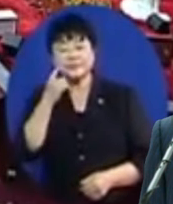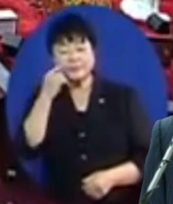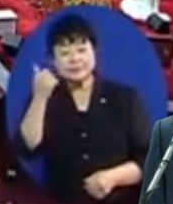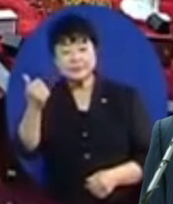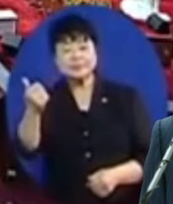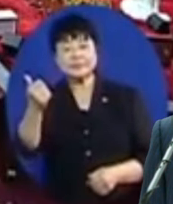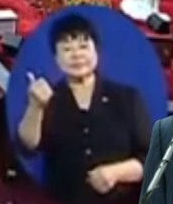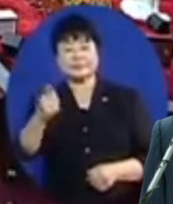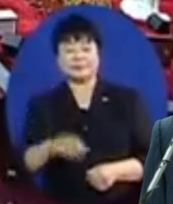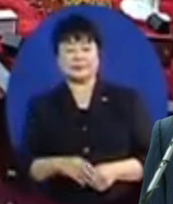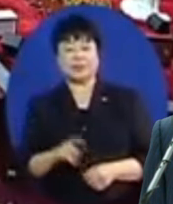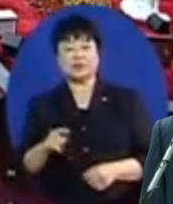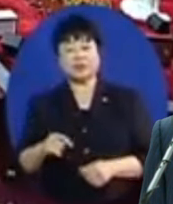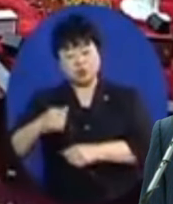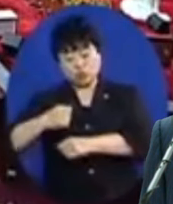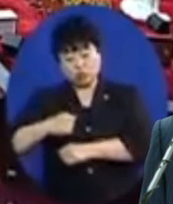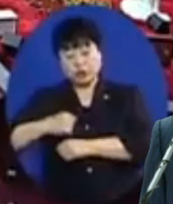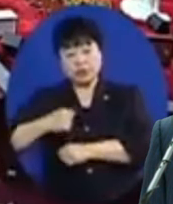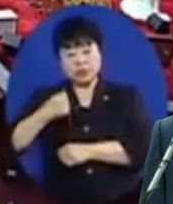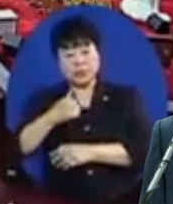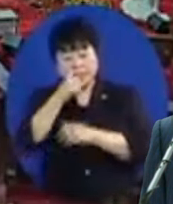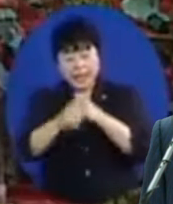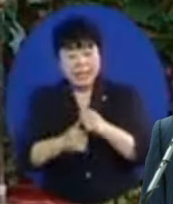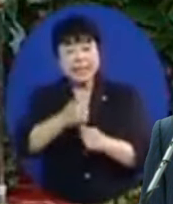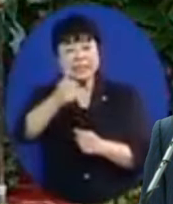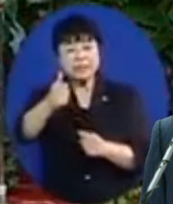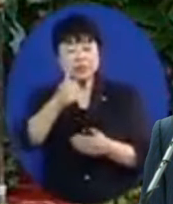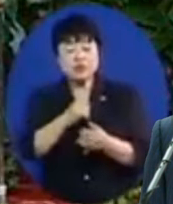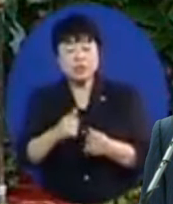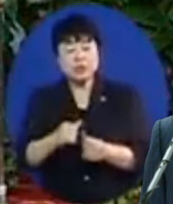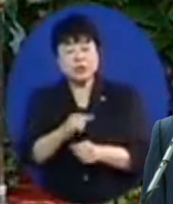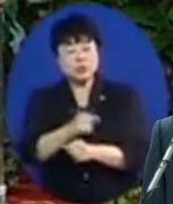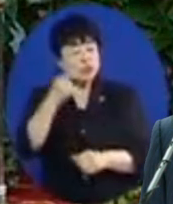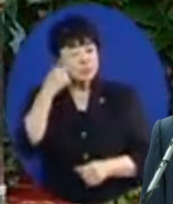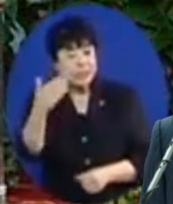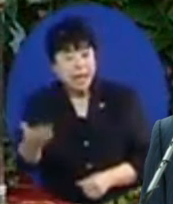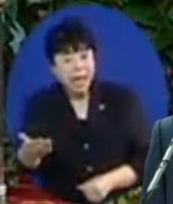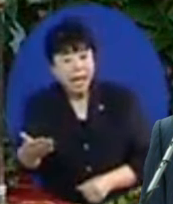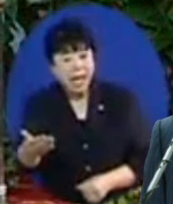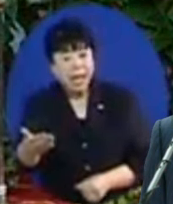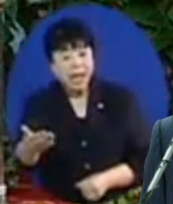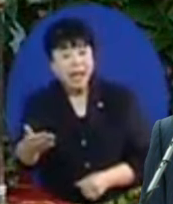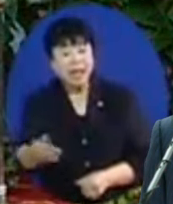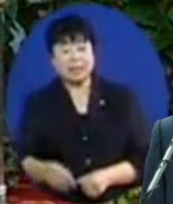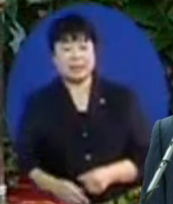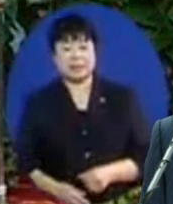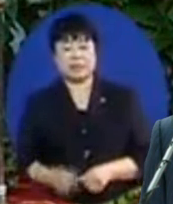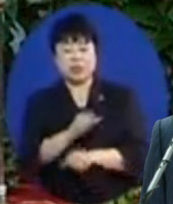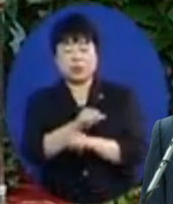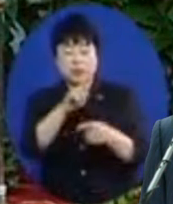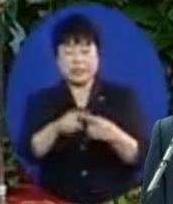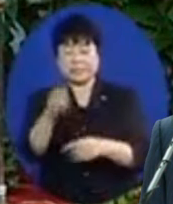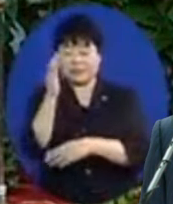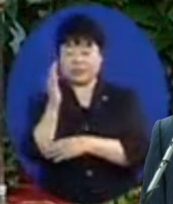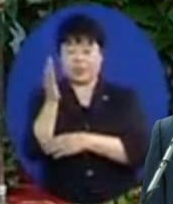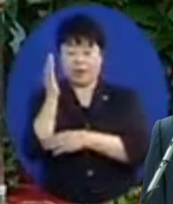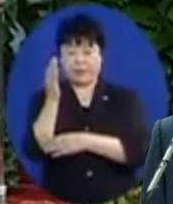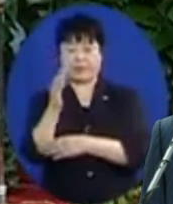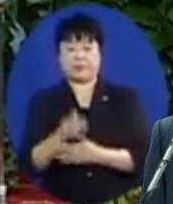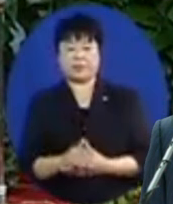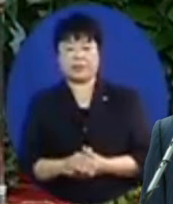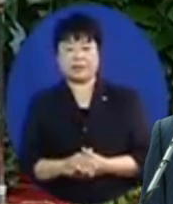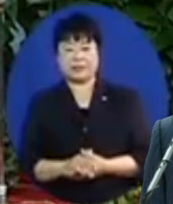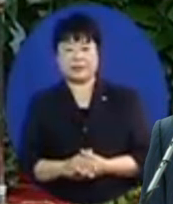미오스에게 한 군인이 질문을 했습니다. 하나님이 정말 죄인을 용서하실까요? 수도사는 그에게 용서에 대해 설명하면서